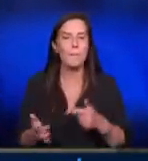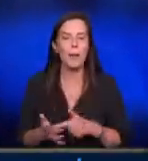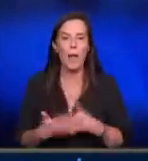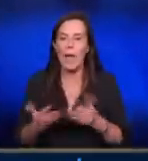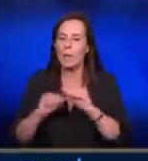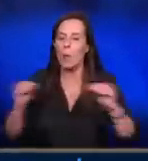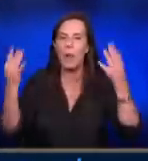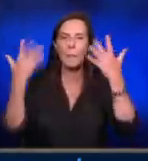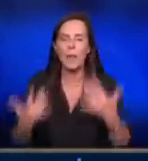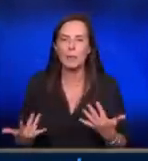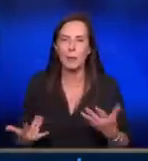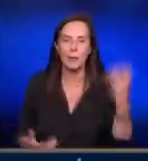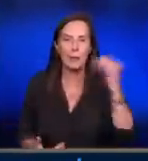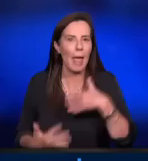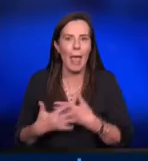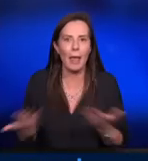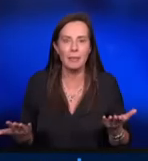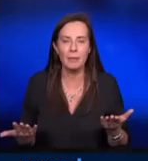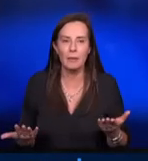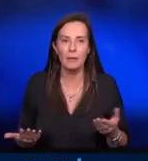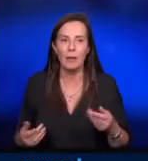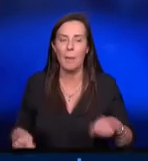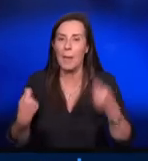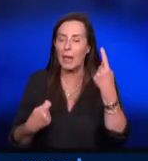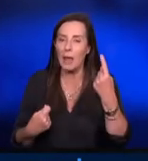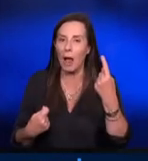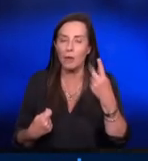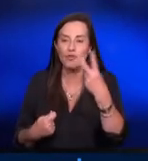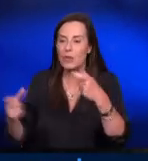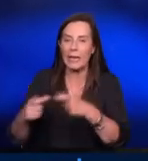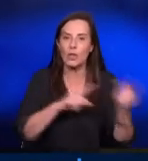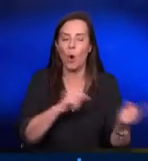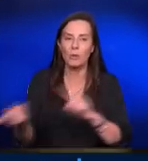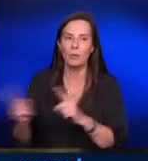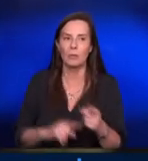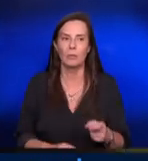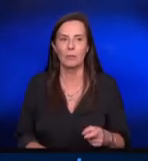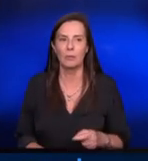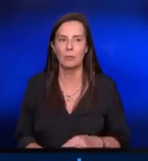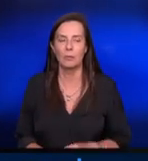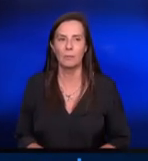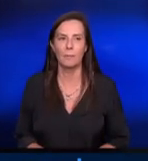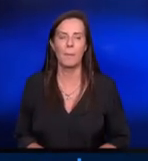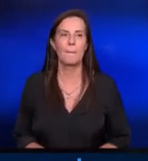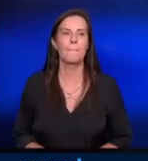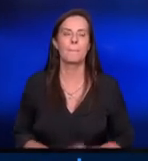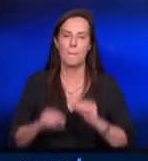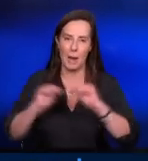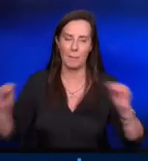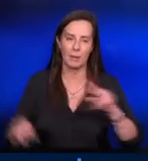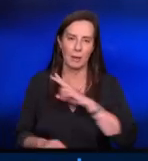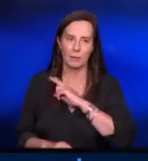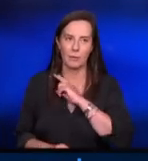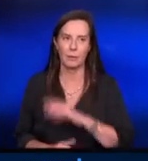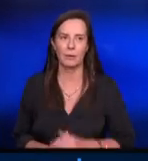מורה למתמטיקה בבית הספר, ומחנכת אחת משובצת לשתי כיתות. אלה, do you have pizza? Yes. Do